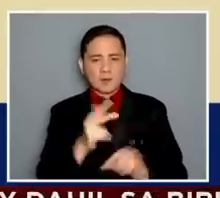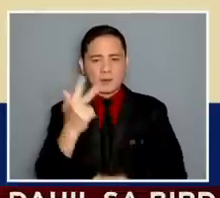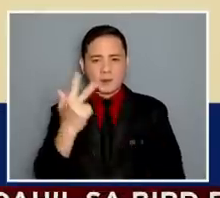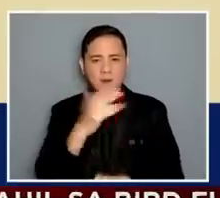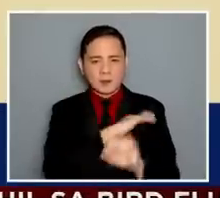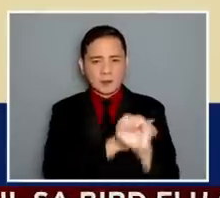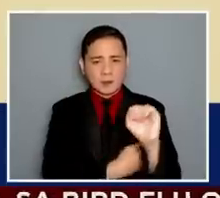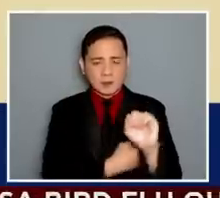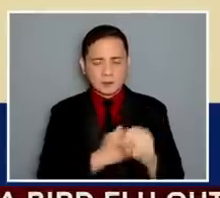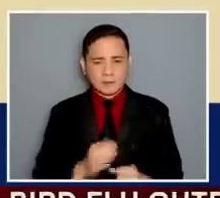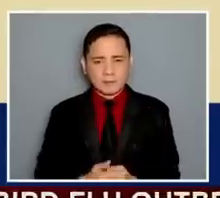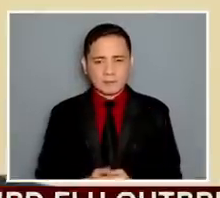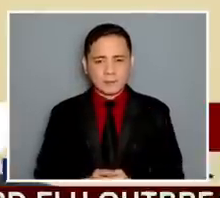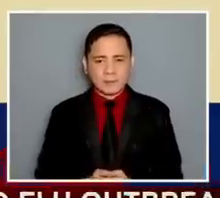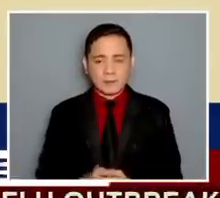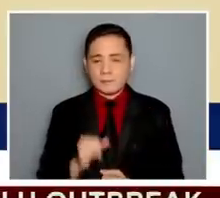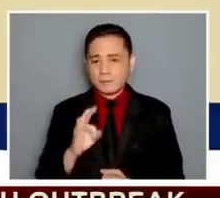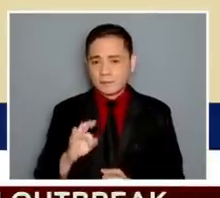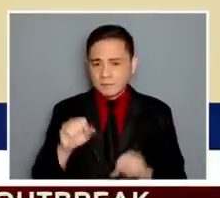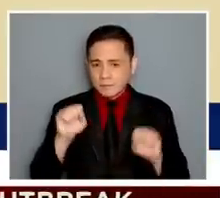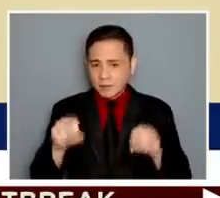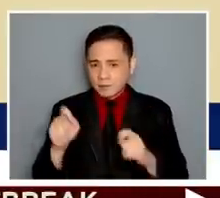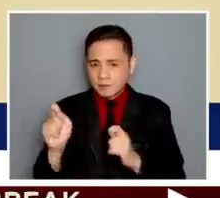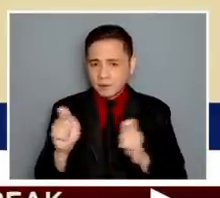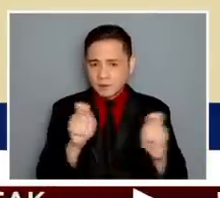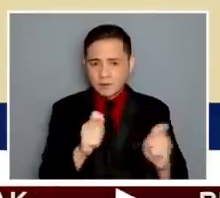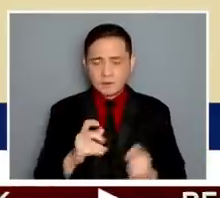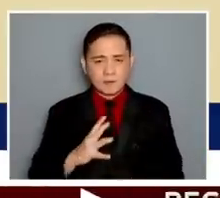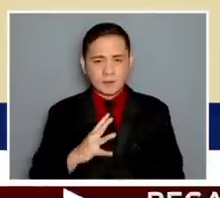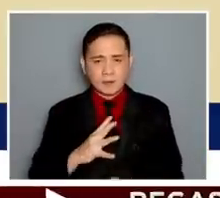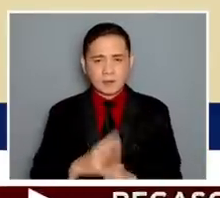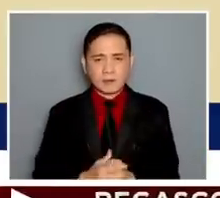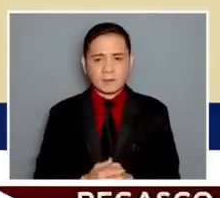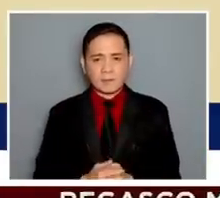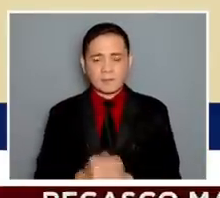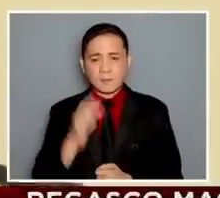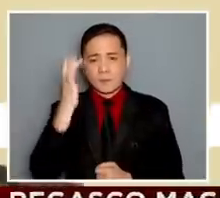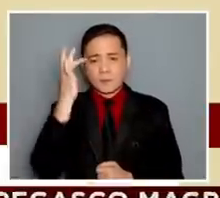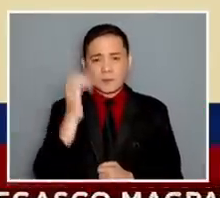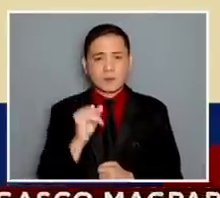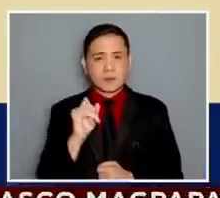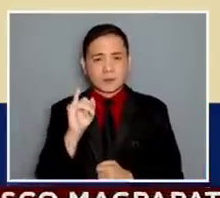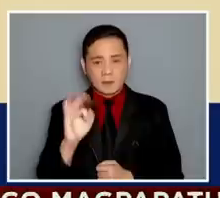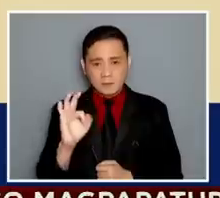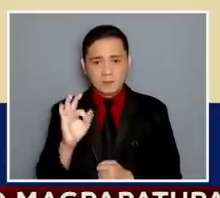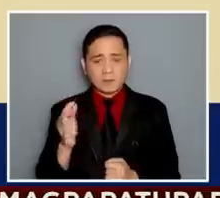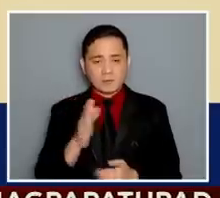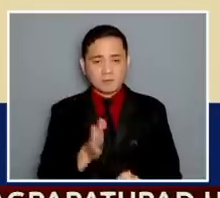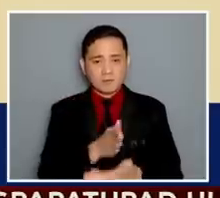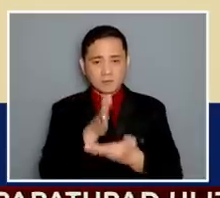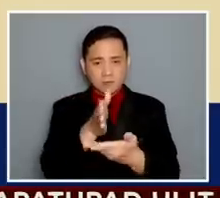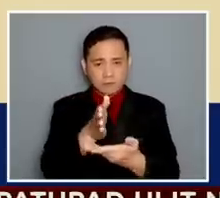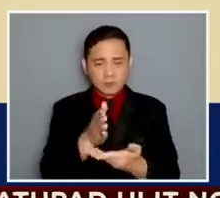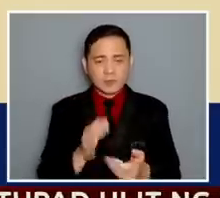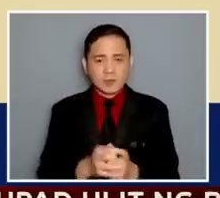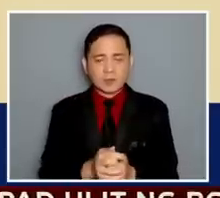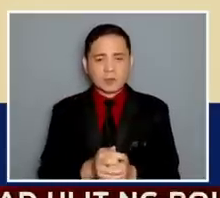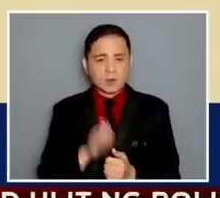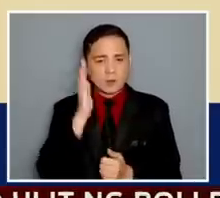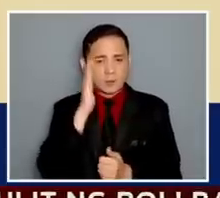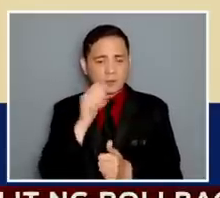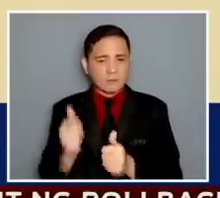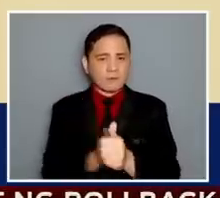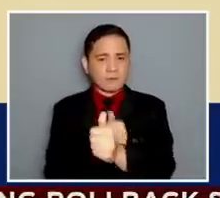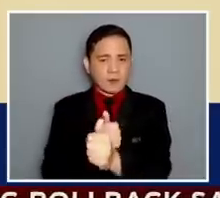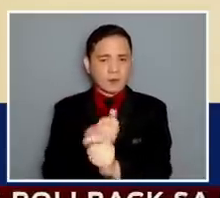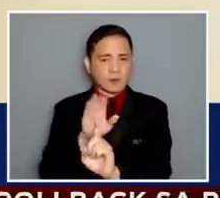that arrangement. Kasi yun nga, when we go in doon, we submit ourselves to the structure ng bansa, no?